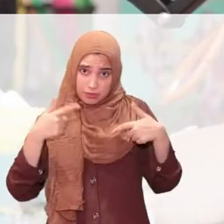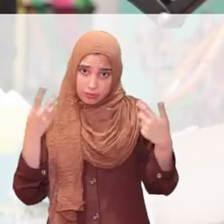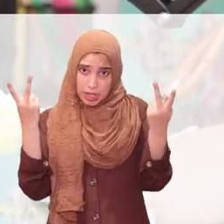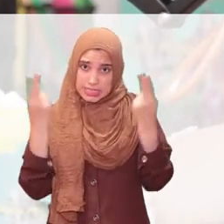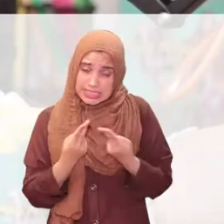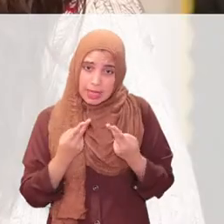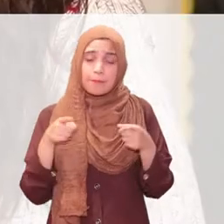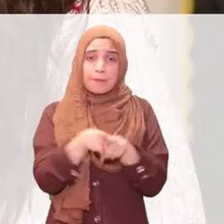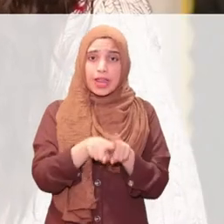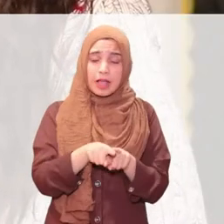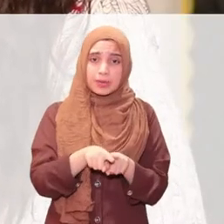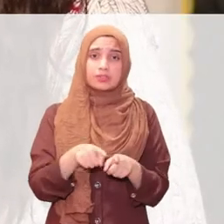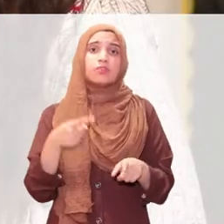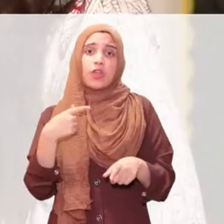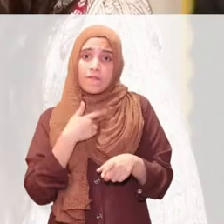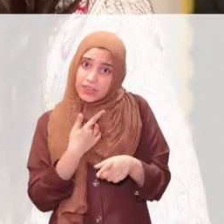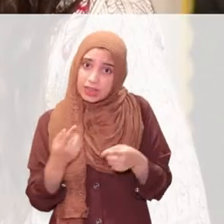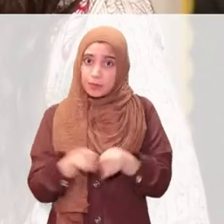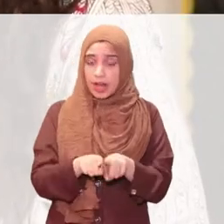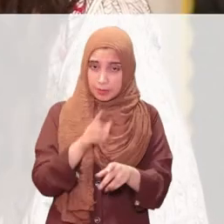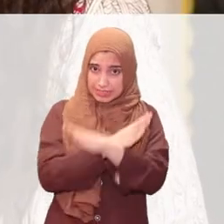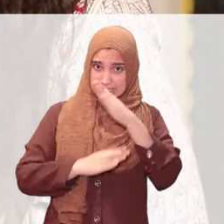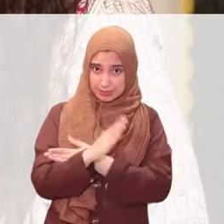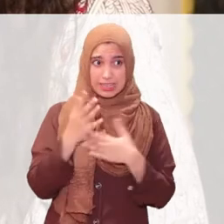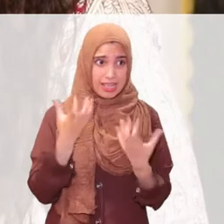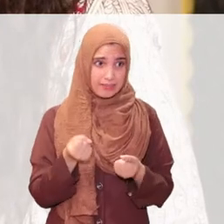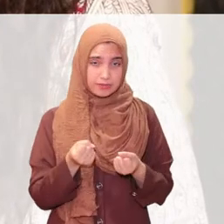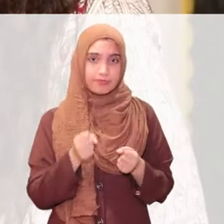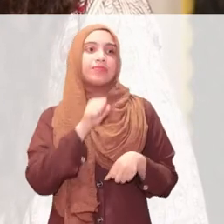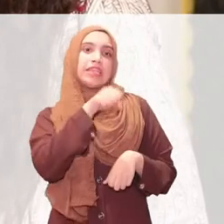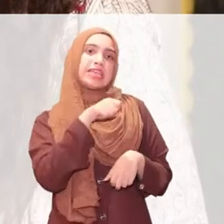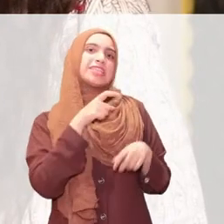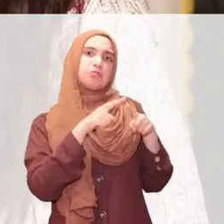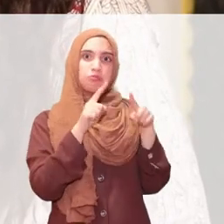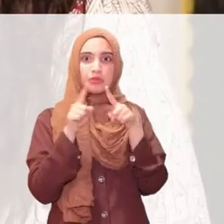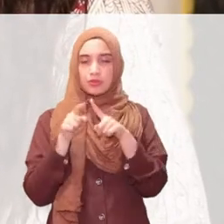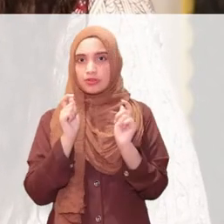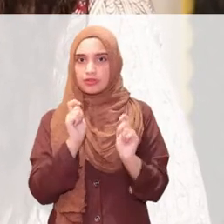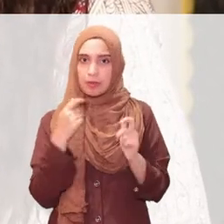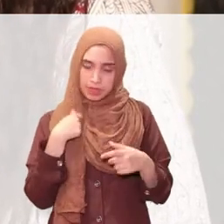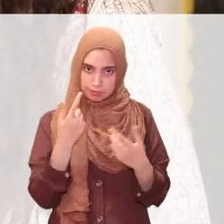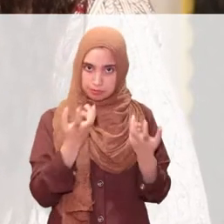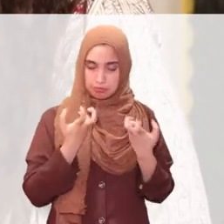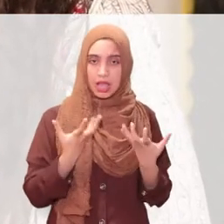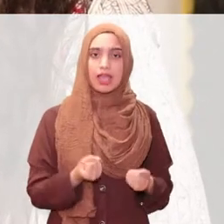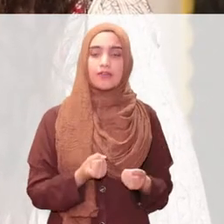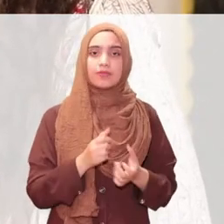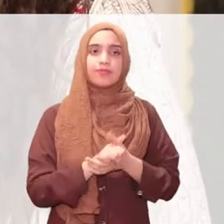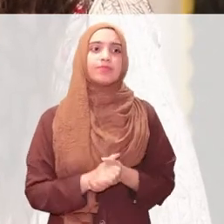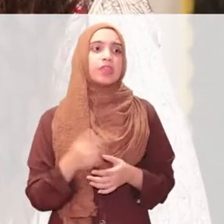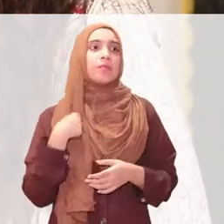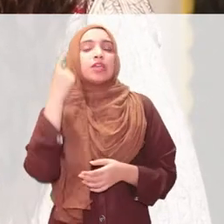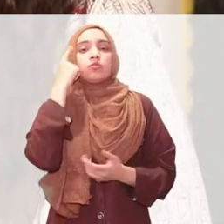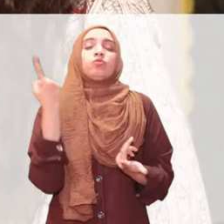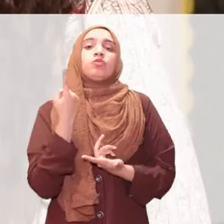क्वालिटी इन योर लाइफ व्हेन ऊ एस आई थिंक सोम समारोह लुटला लुटला